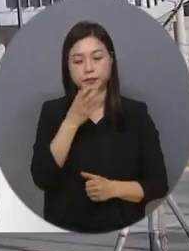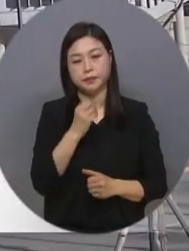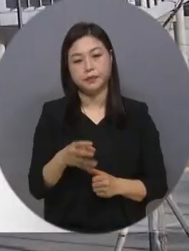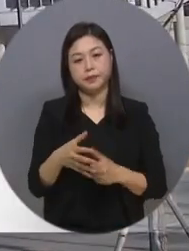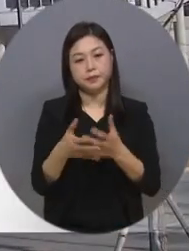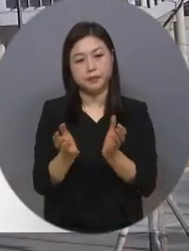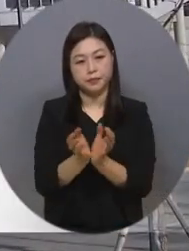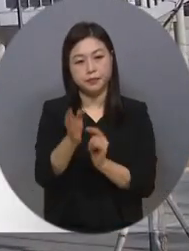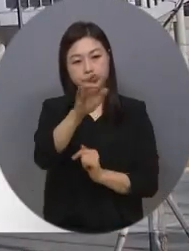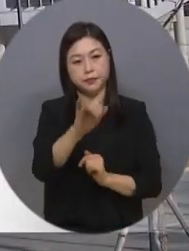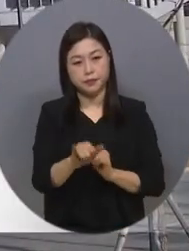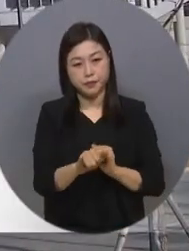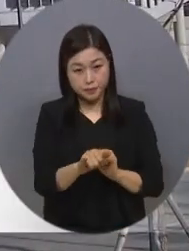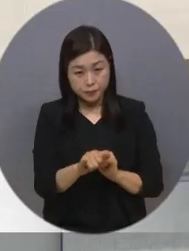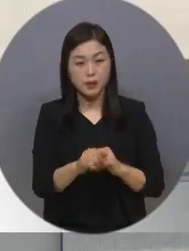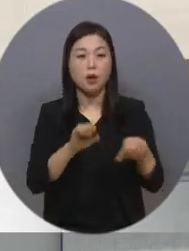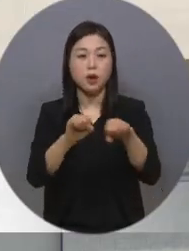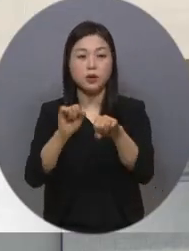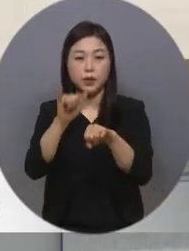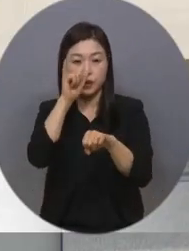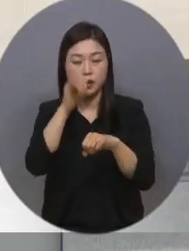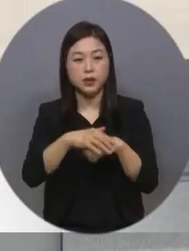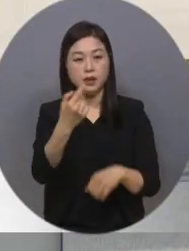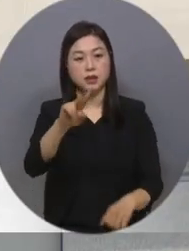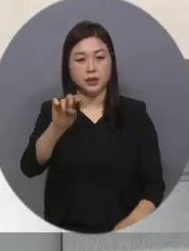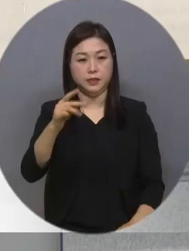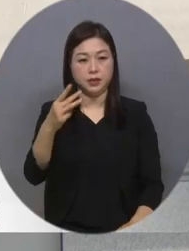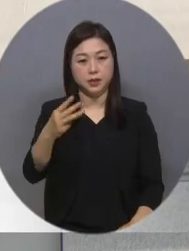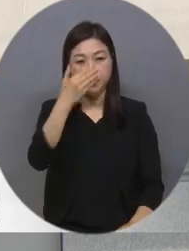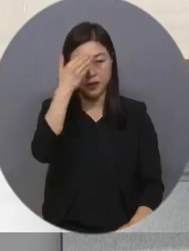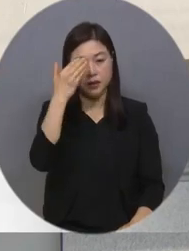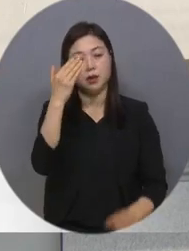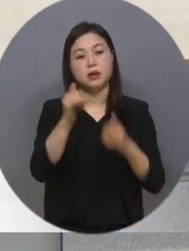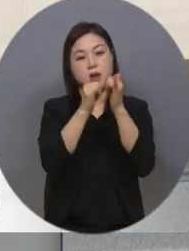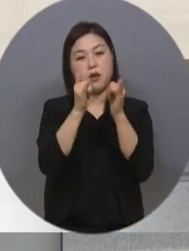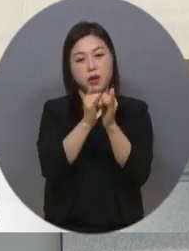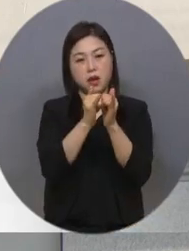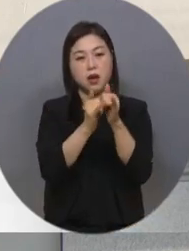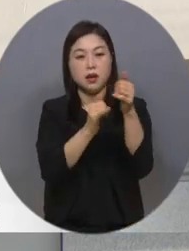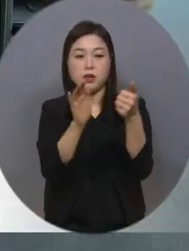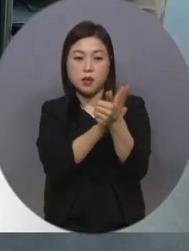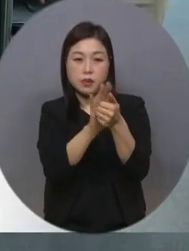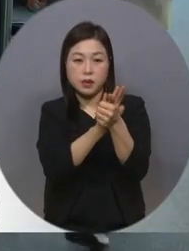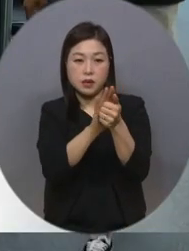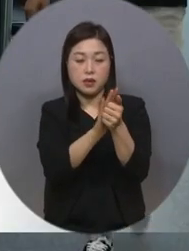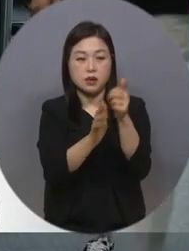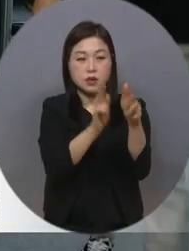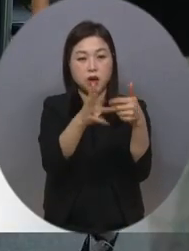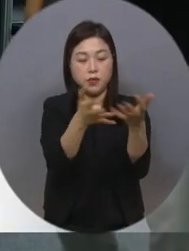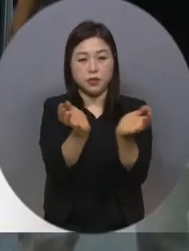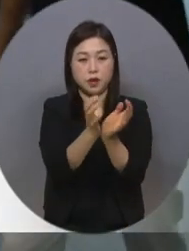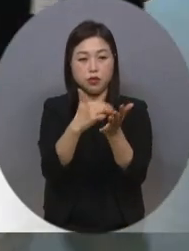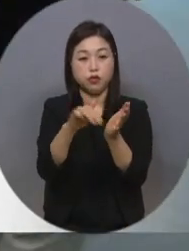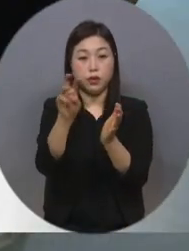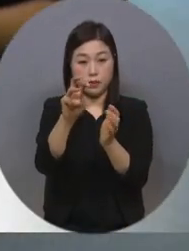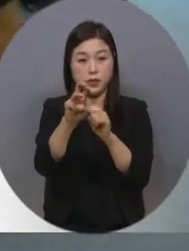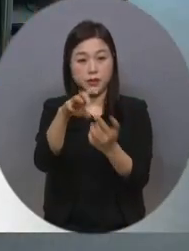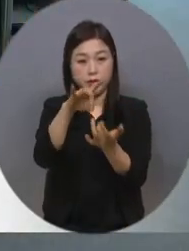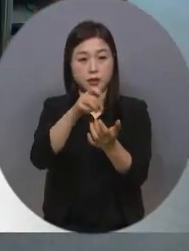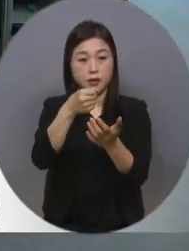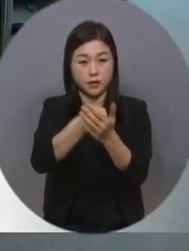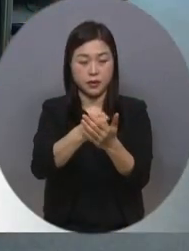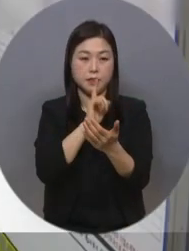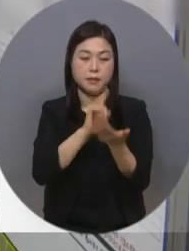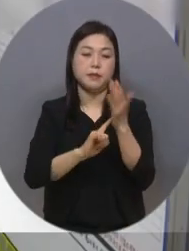보건복지부는 올해 전국 각 지역에서 활동할 2023년 청년사회서비스 사업단 30개를 선정했다고 지난 2일